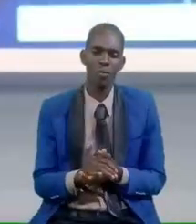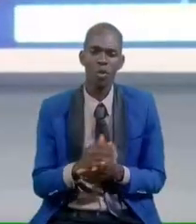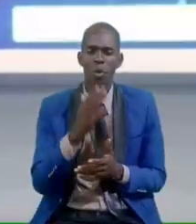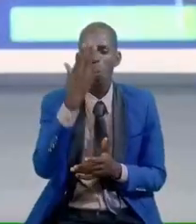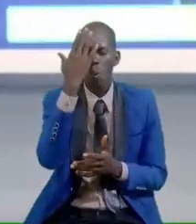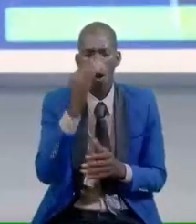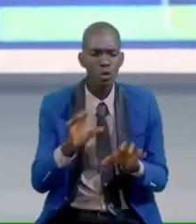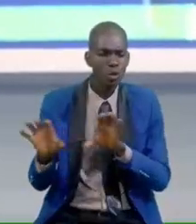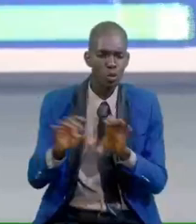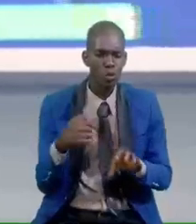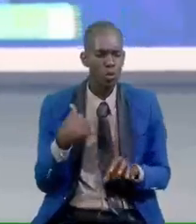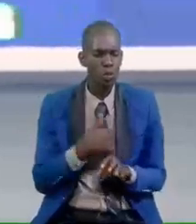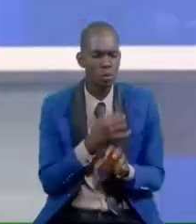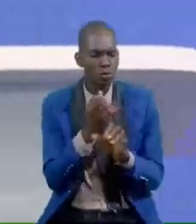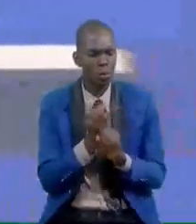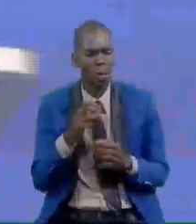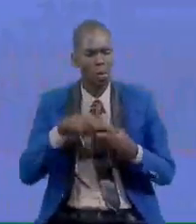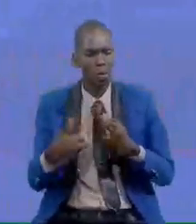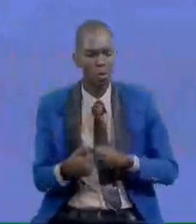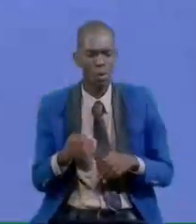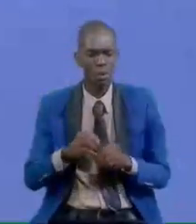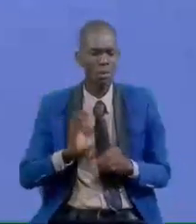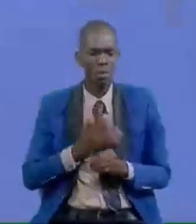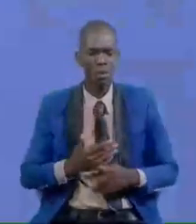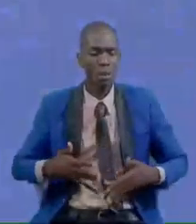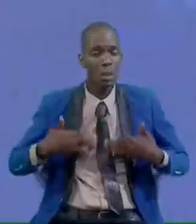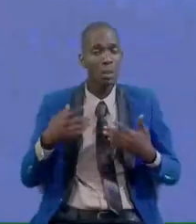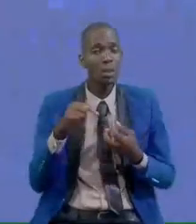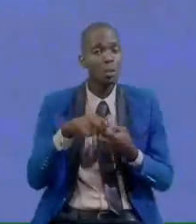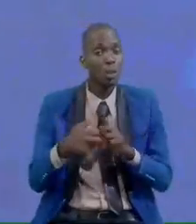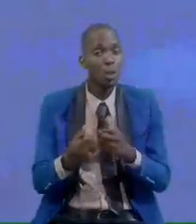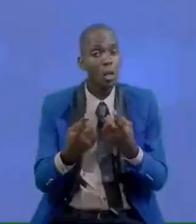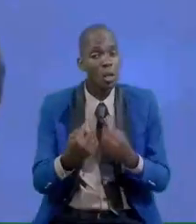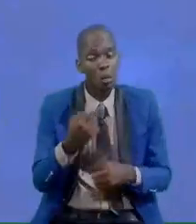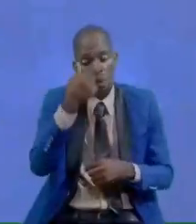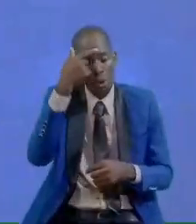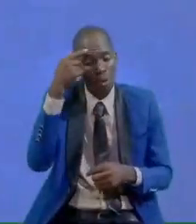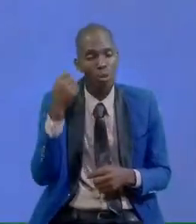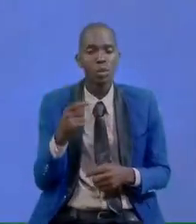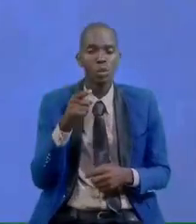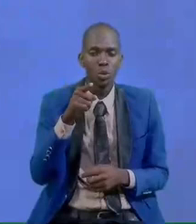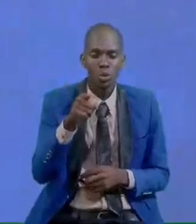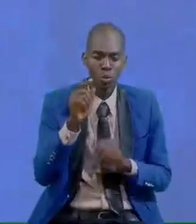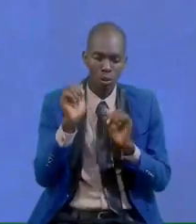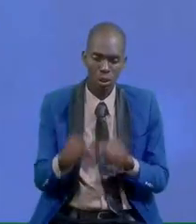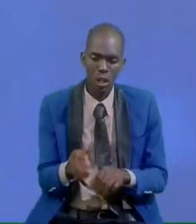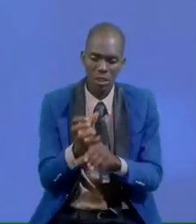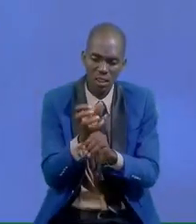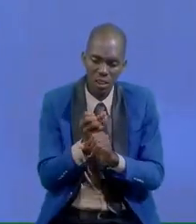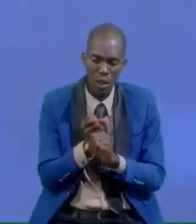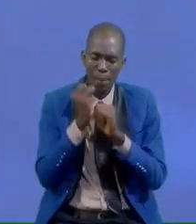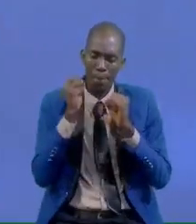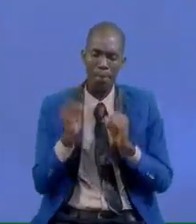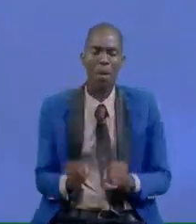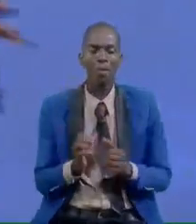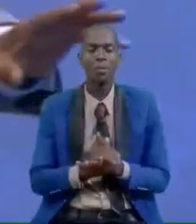Pourquoi les problèmes viennent dans nos vies? Le problème est venu pour que tu puisses avoir la